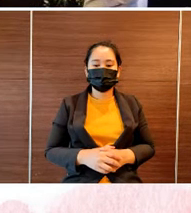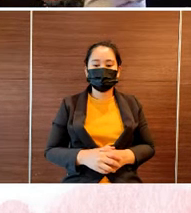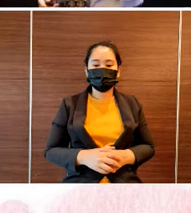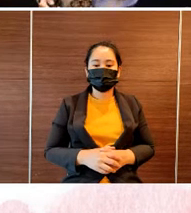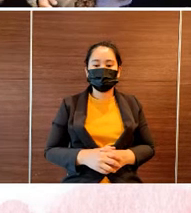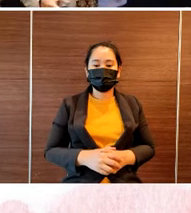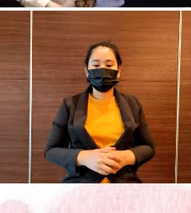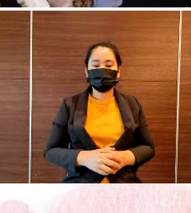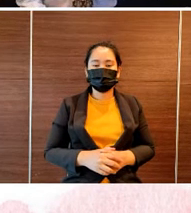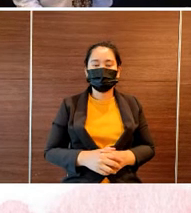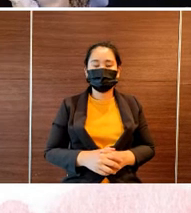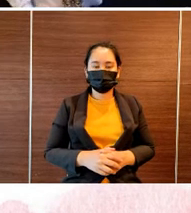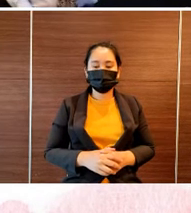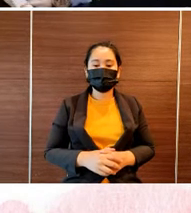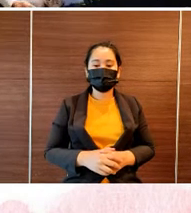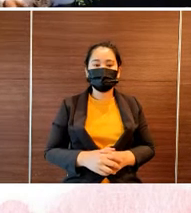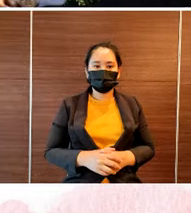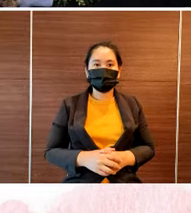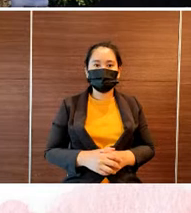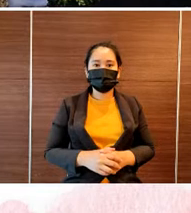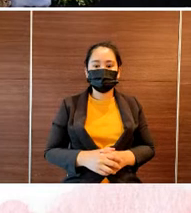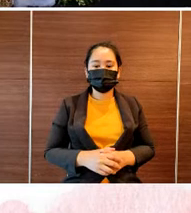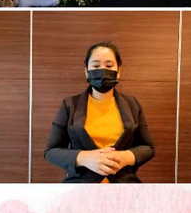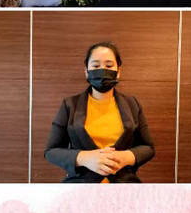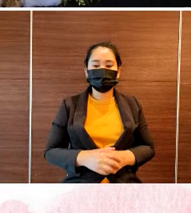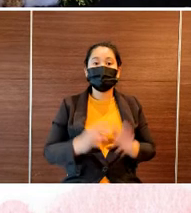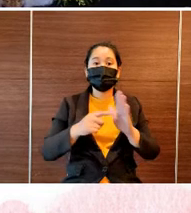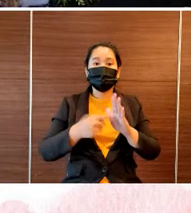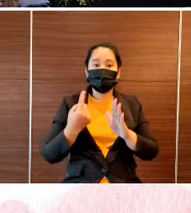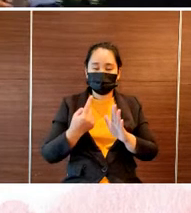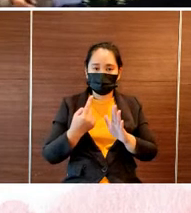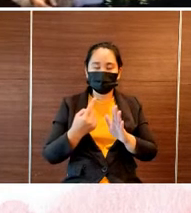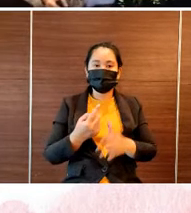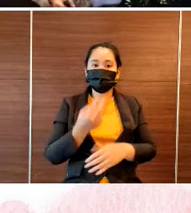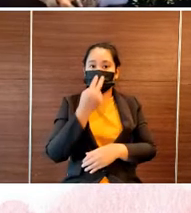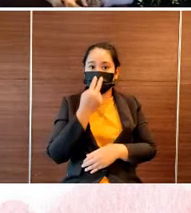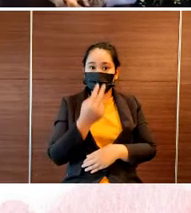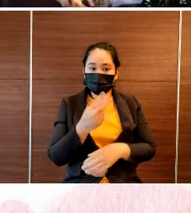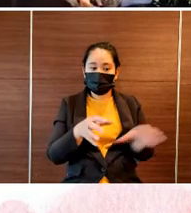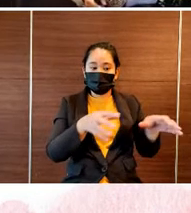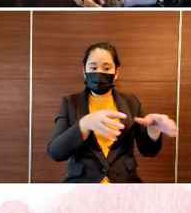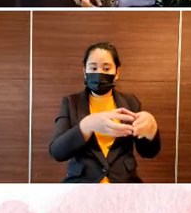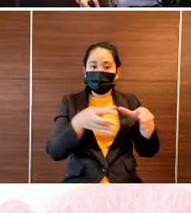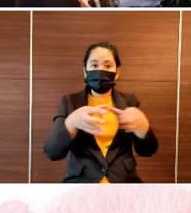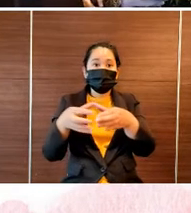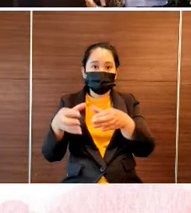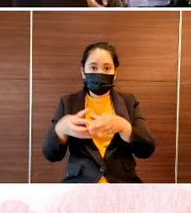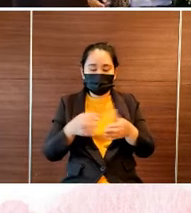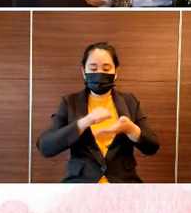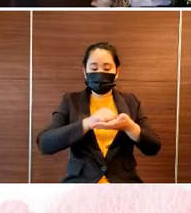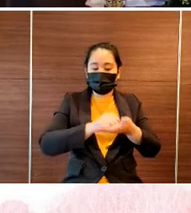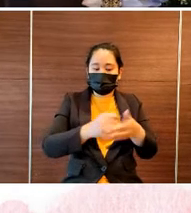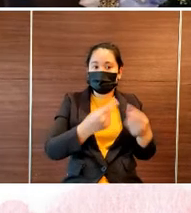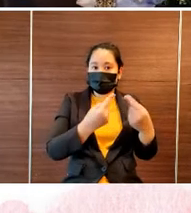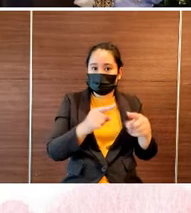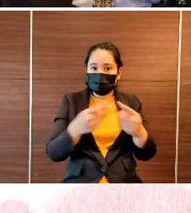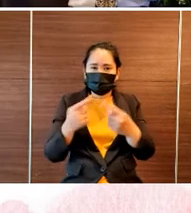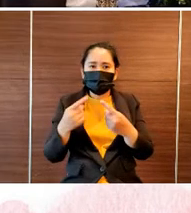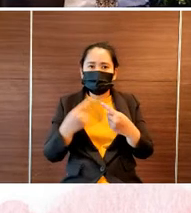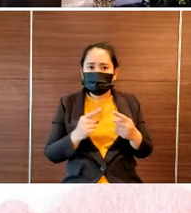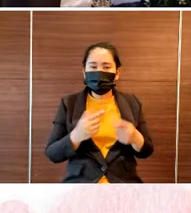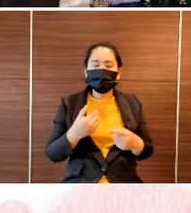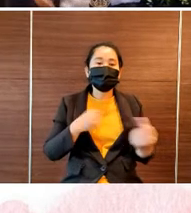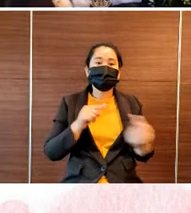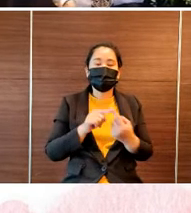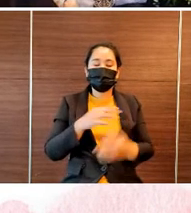จารย์ นี่ครับเราคราวนี้เราต้องพูดถึงความแตกต่างหลากหลายของผู้รับบริการนะครับบริการไหนบริ